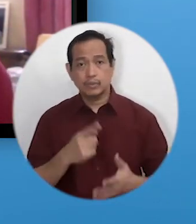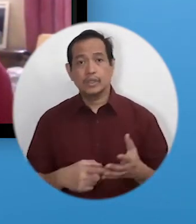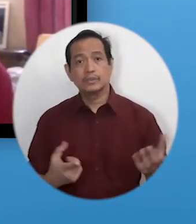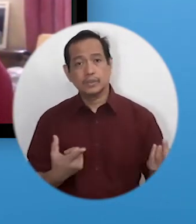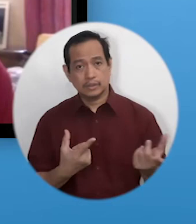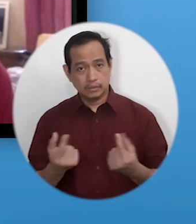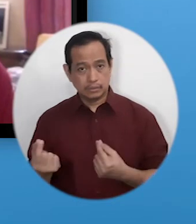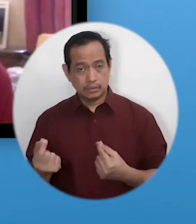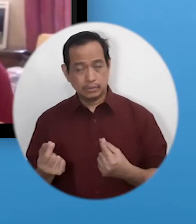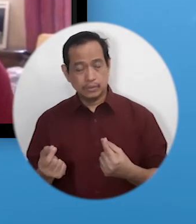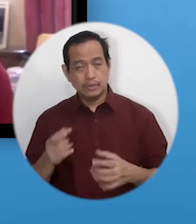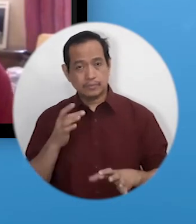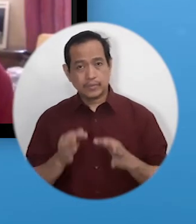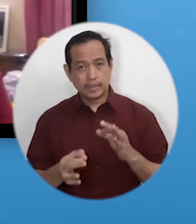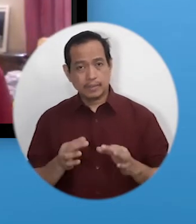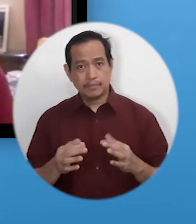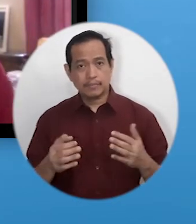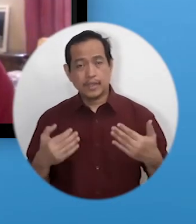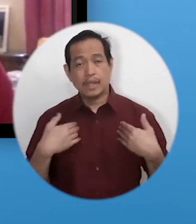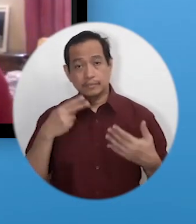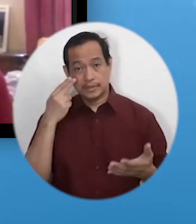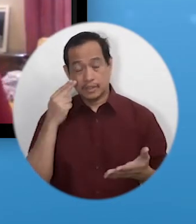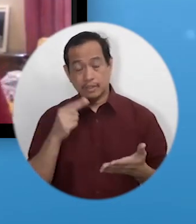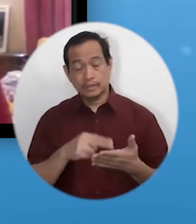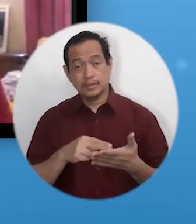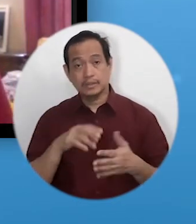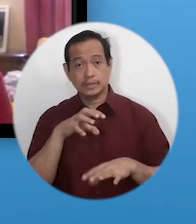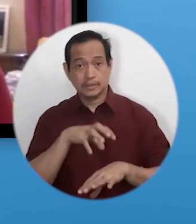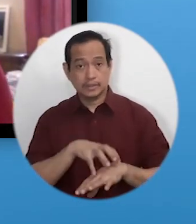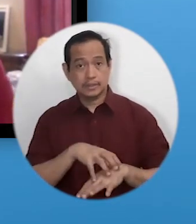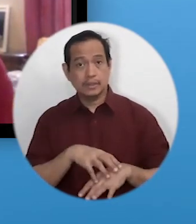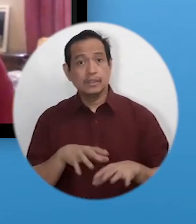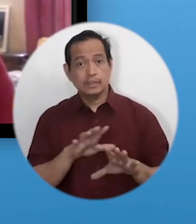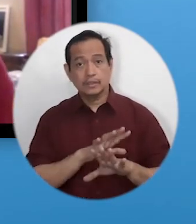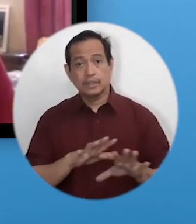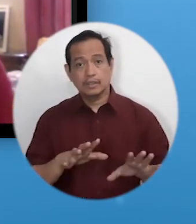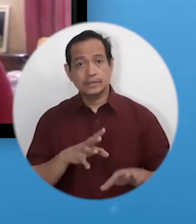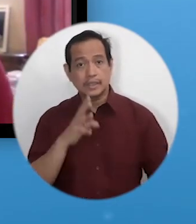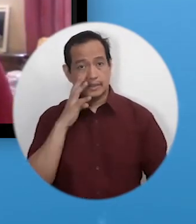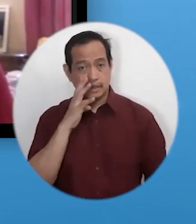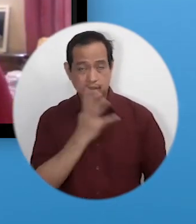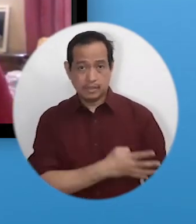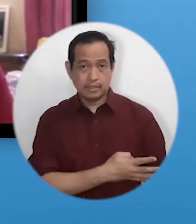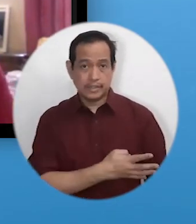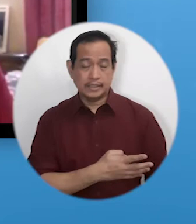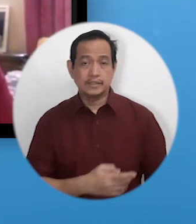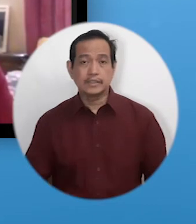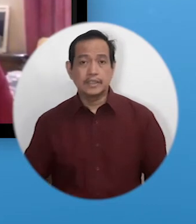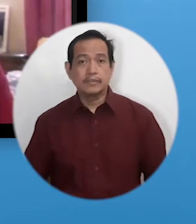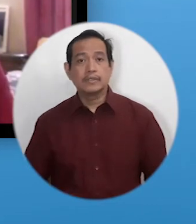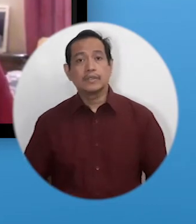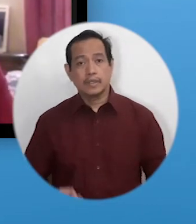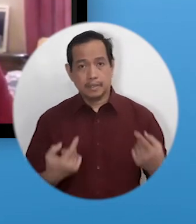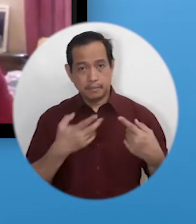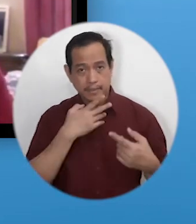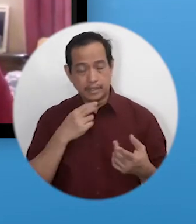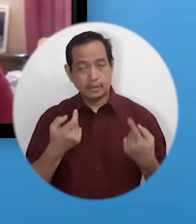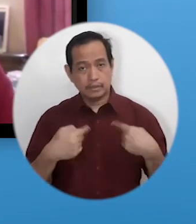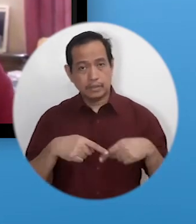ano ang pwede namin gawin. Kapag meron kayong mapansin na bukol, huwag ito ipasa walang